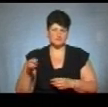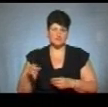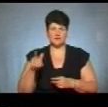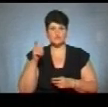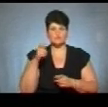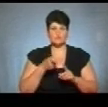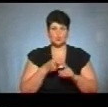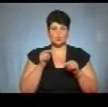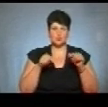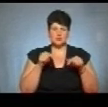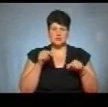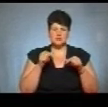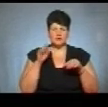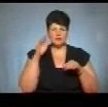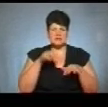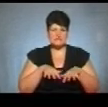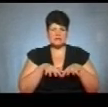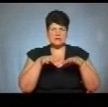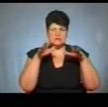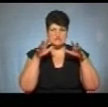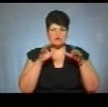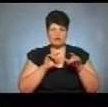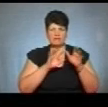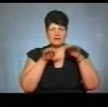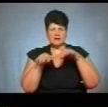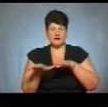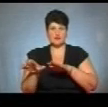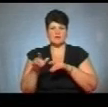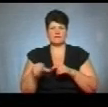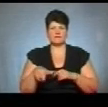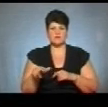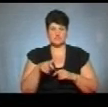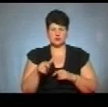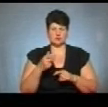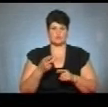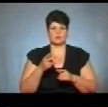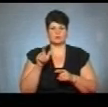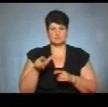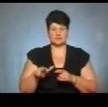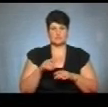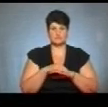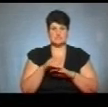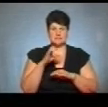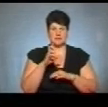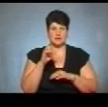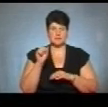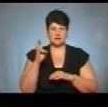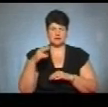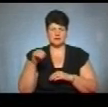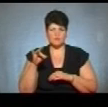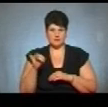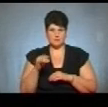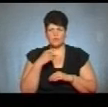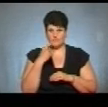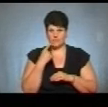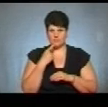через дощі вода з каналізаційної труби витікає в річку. Мешканець будинку на вулиці Степана Бендери 1 Іван Лищишин каже,